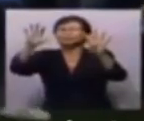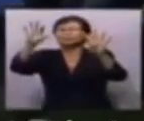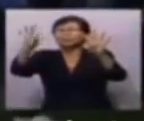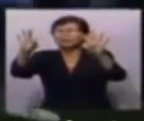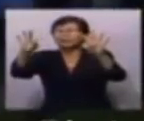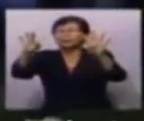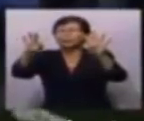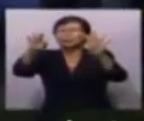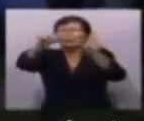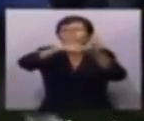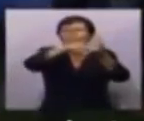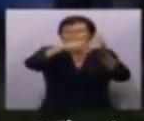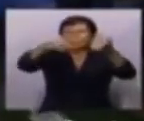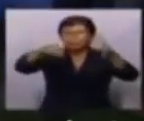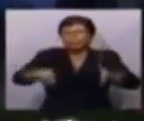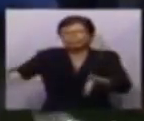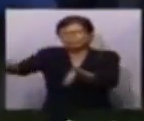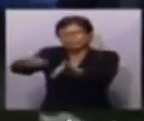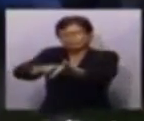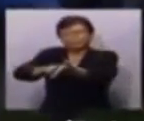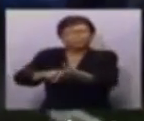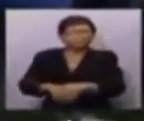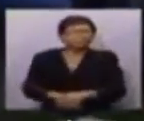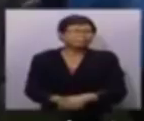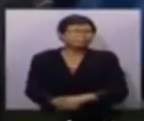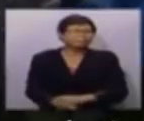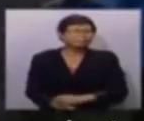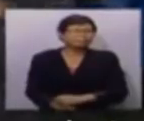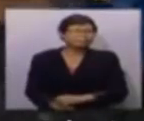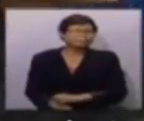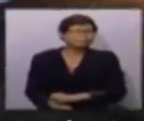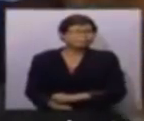47,309 pemilih berdaftar.